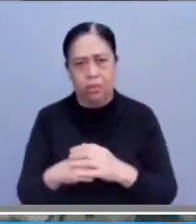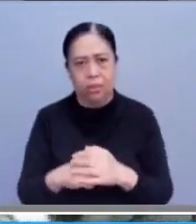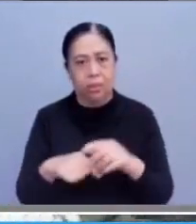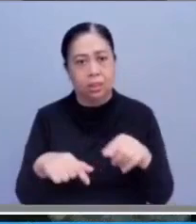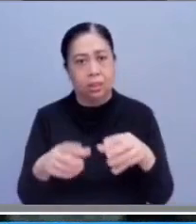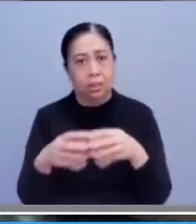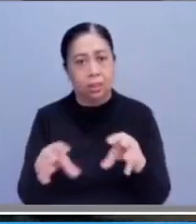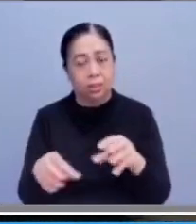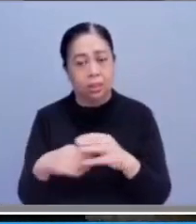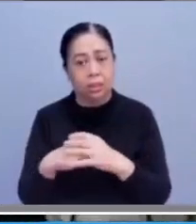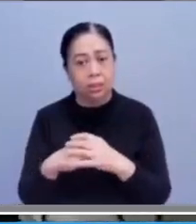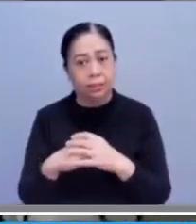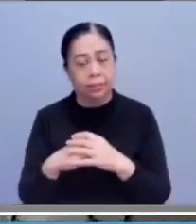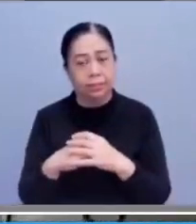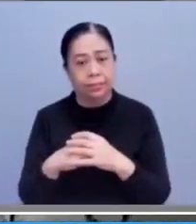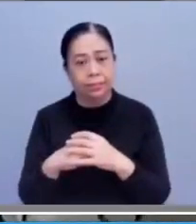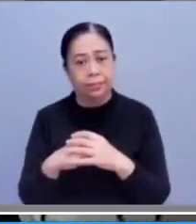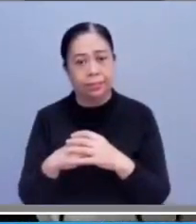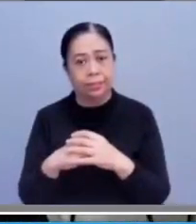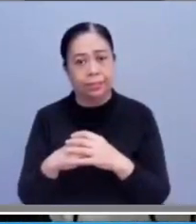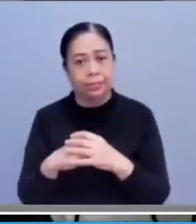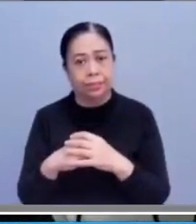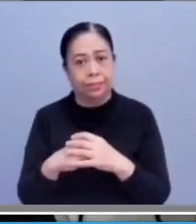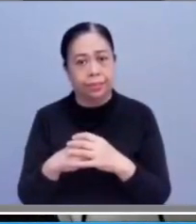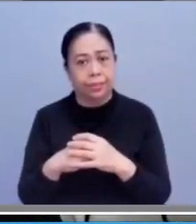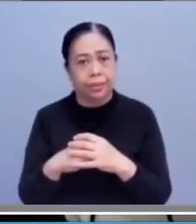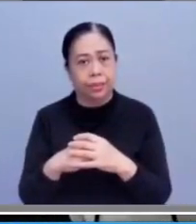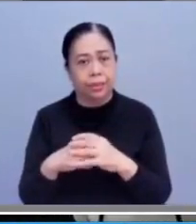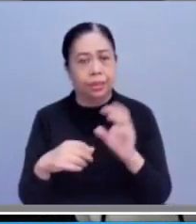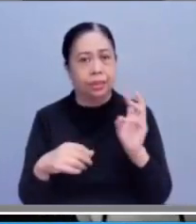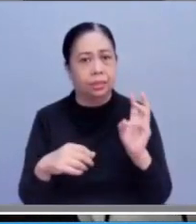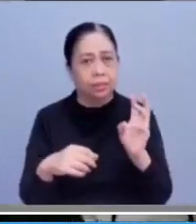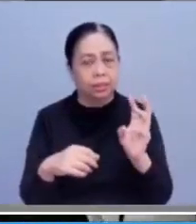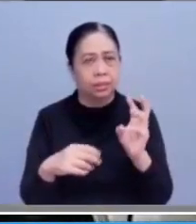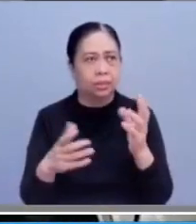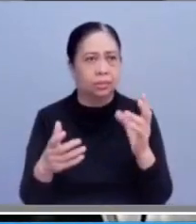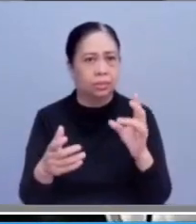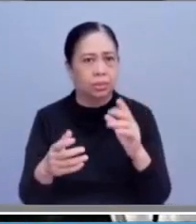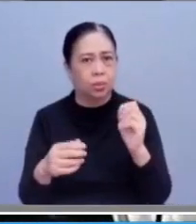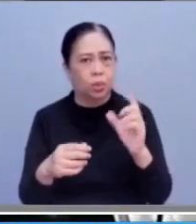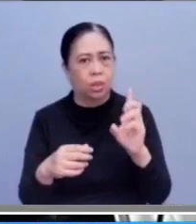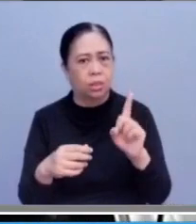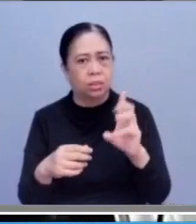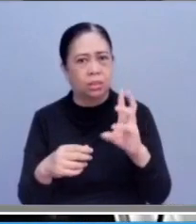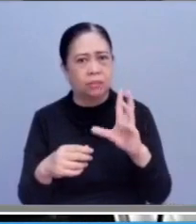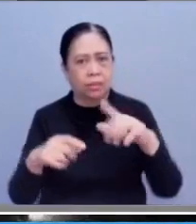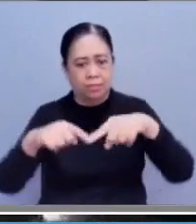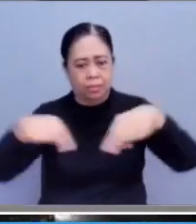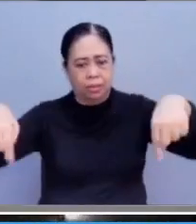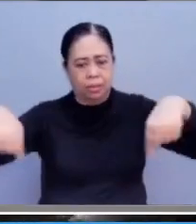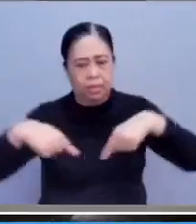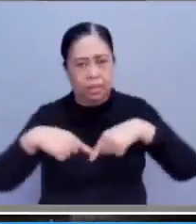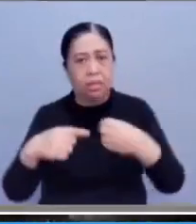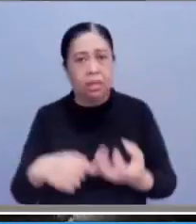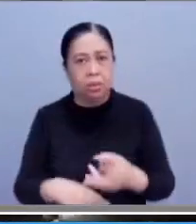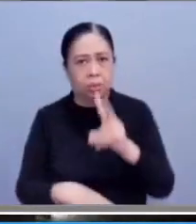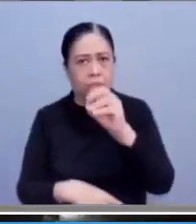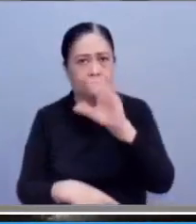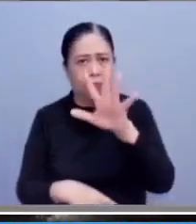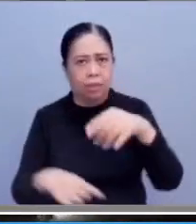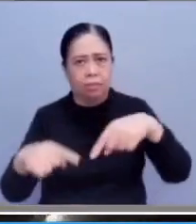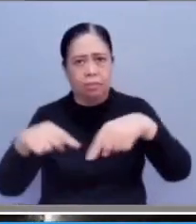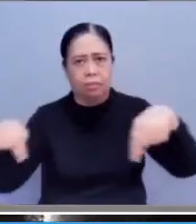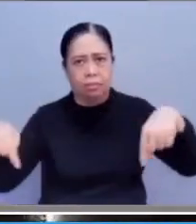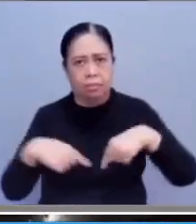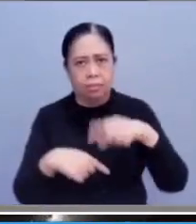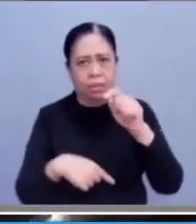makukuha ako ng php650 ngayon makuha ko ng Php750 165 per 3 ngayon 205 ramdam din daw niya